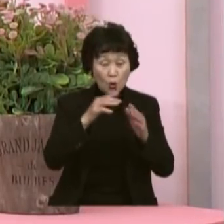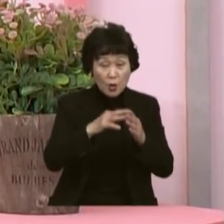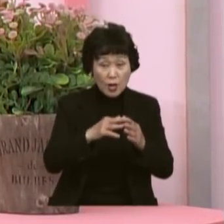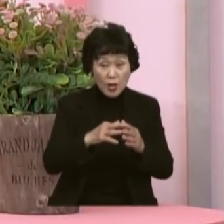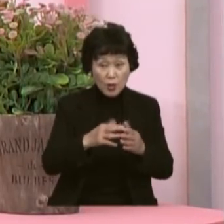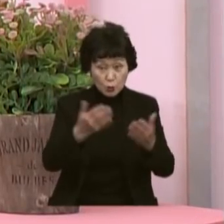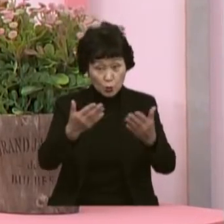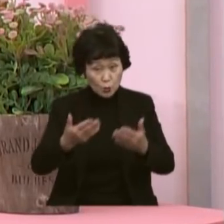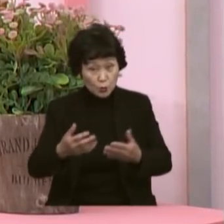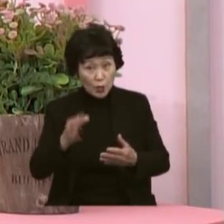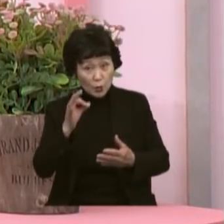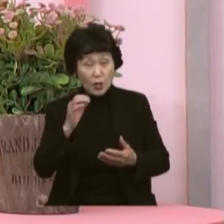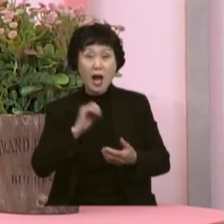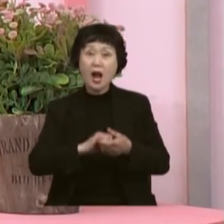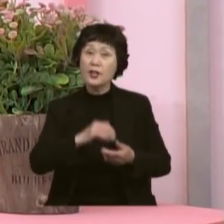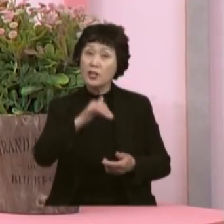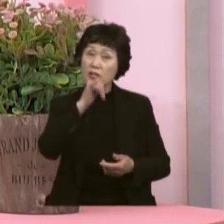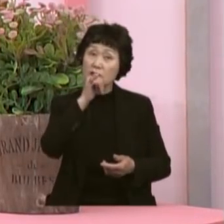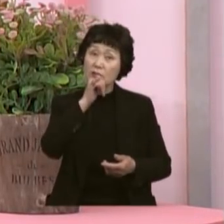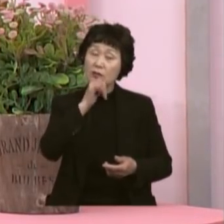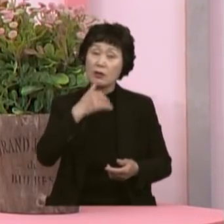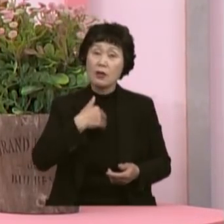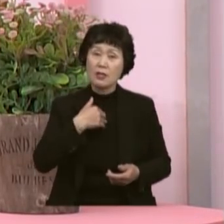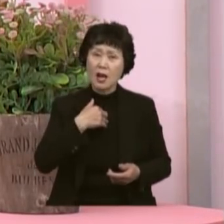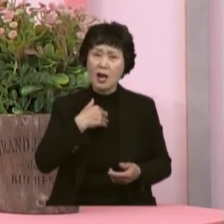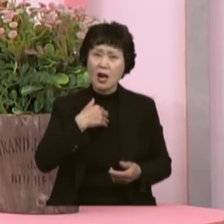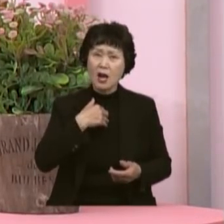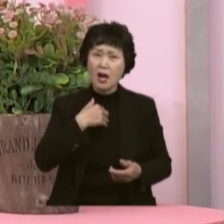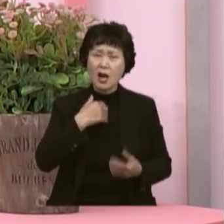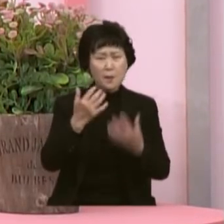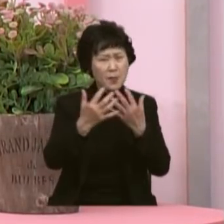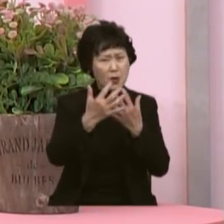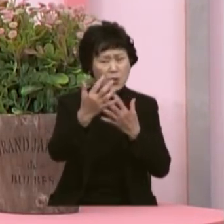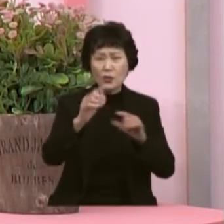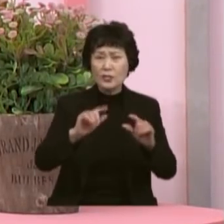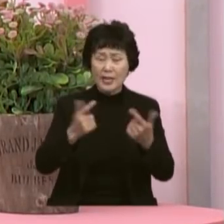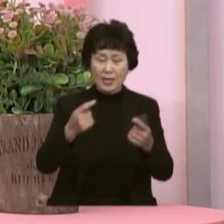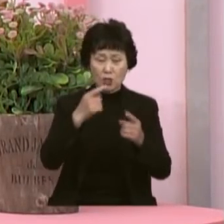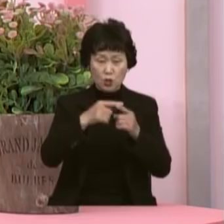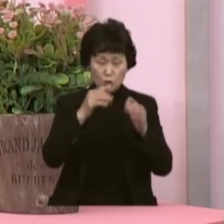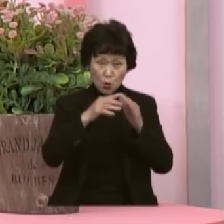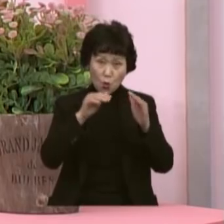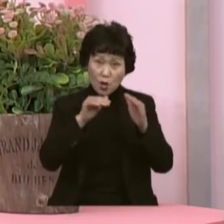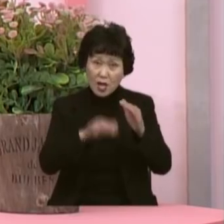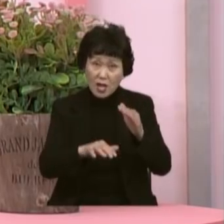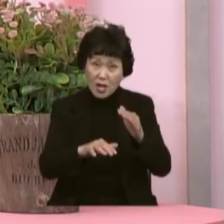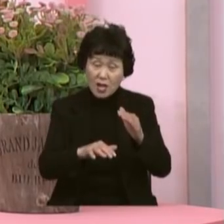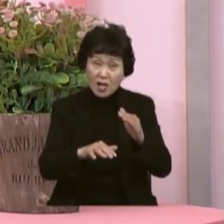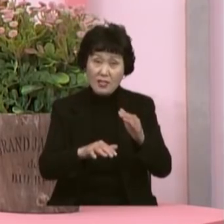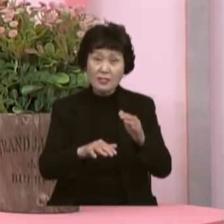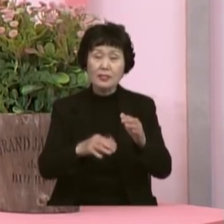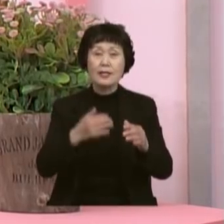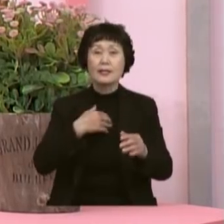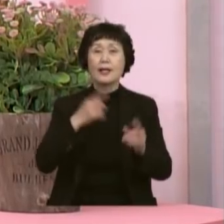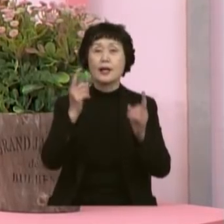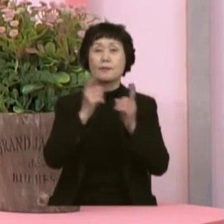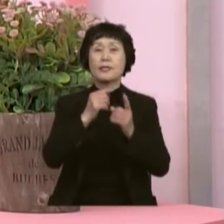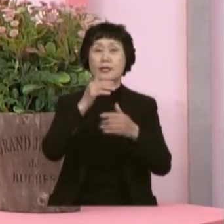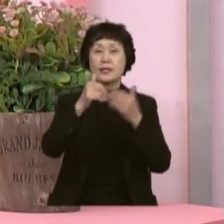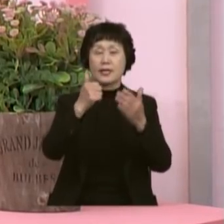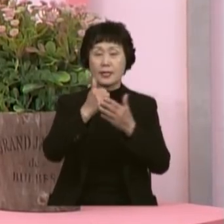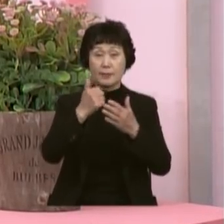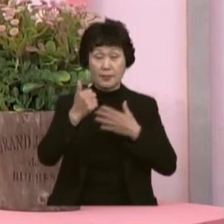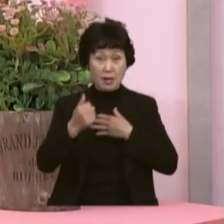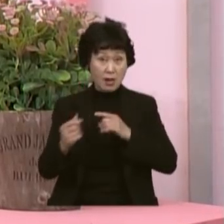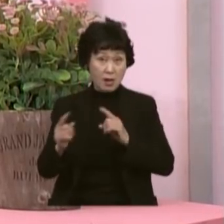가서는 내가 만난 하나님 왜 저거 살려주셨을까? 그냥 그런 은혜만 서로 나누고 찬양하고 그럴 수 있으면